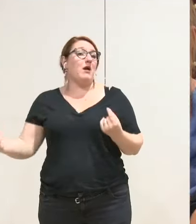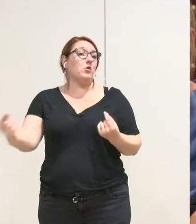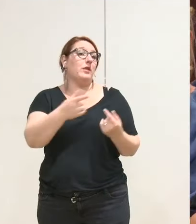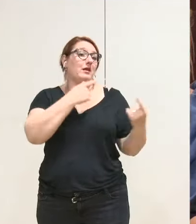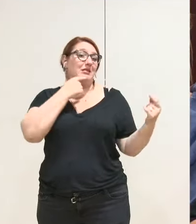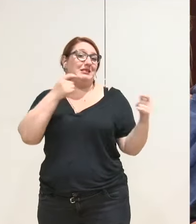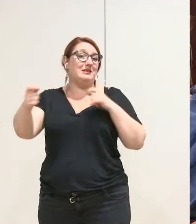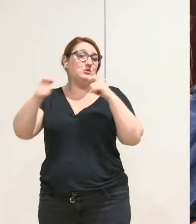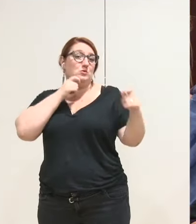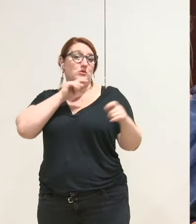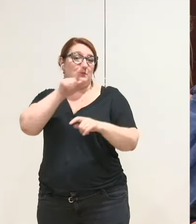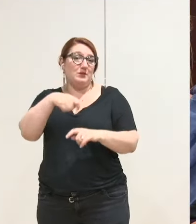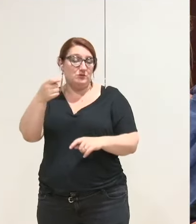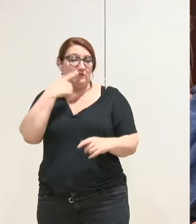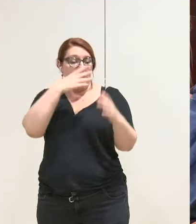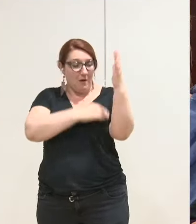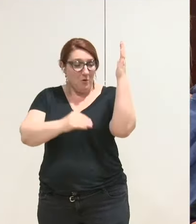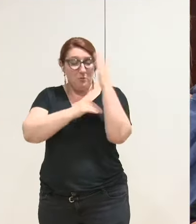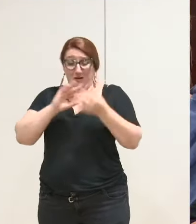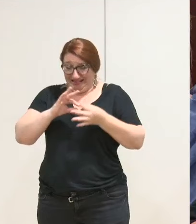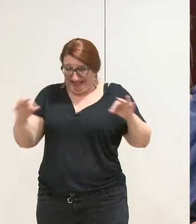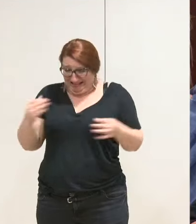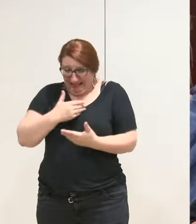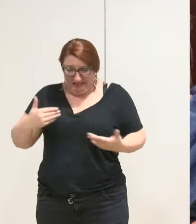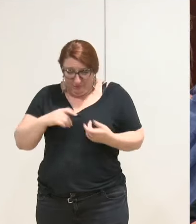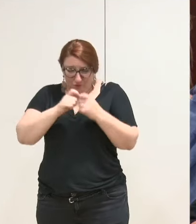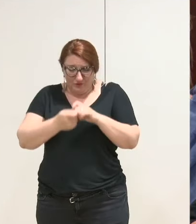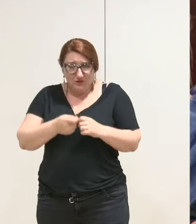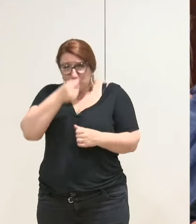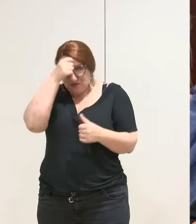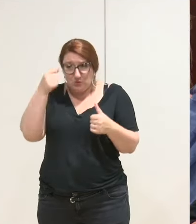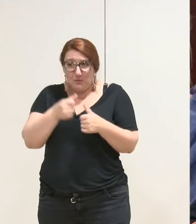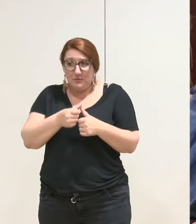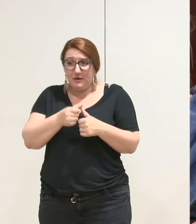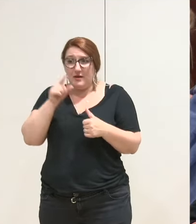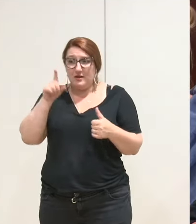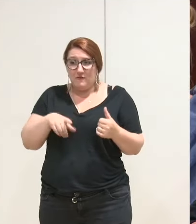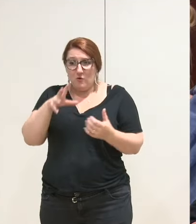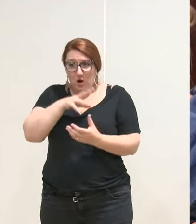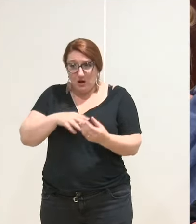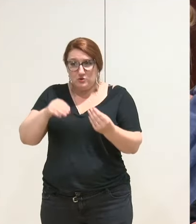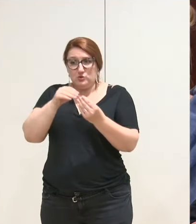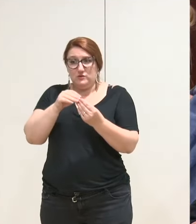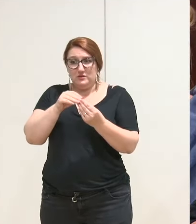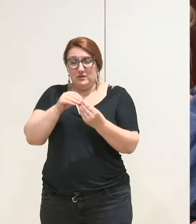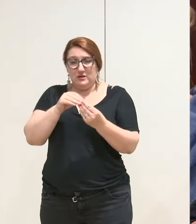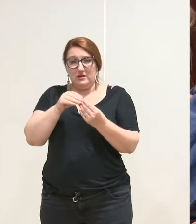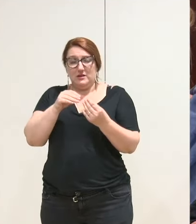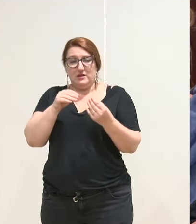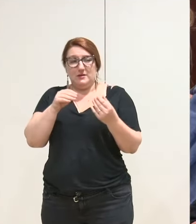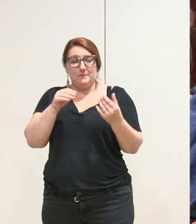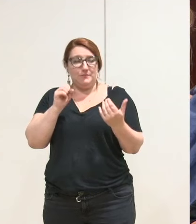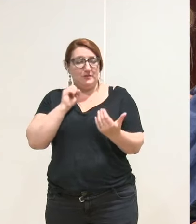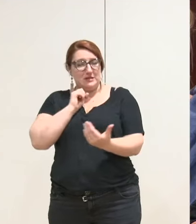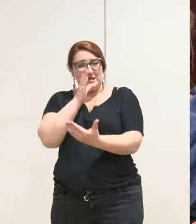dernières modifications on étaient intégrées dans l'amendement il s'agit de mémoire d'ajouter à la des interventions sur le